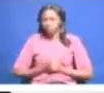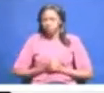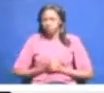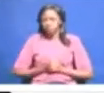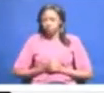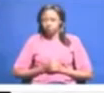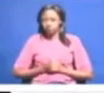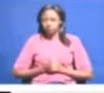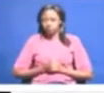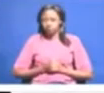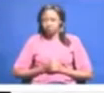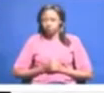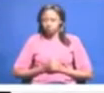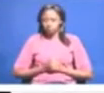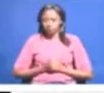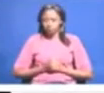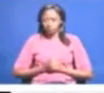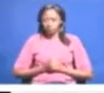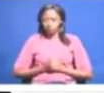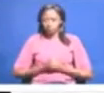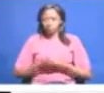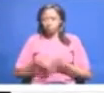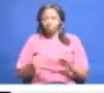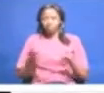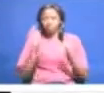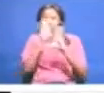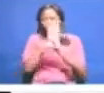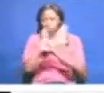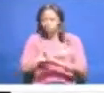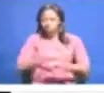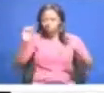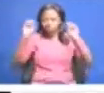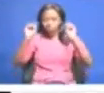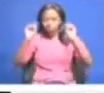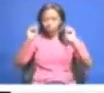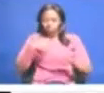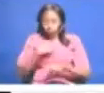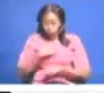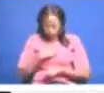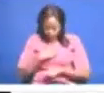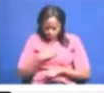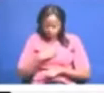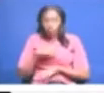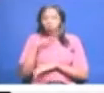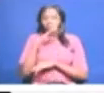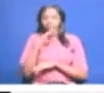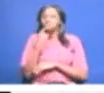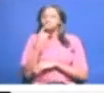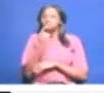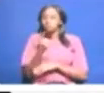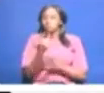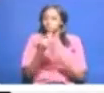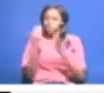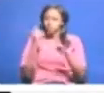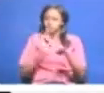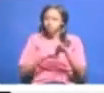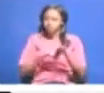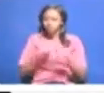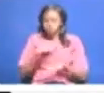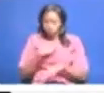Rais mwenda zake Daniel Torotich Arap Moi pia alipokuwa akistaafu mwaka